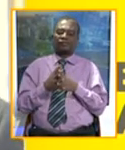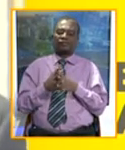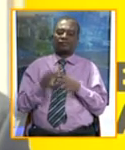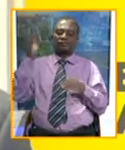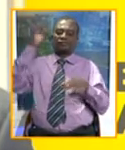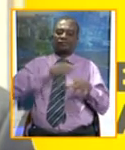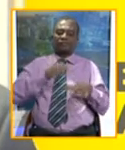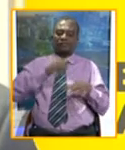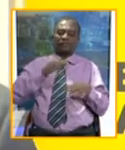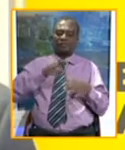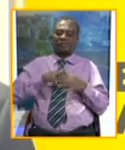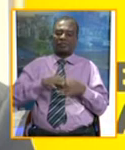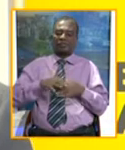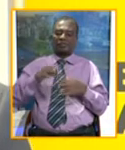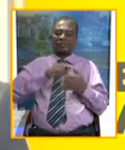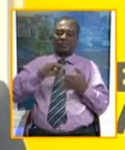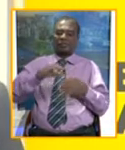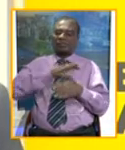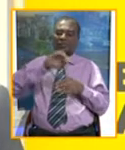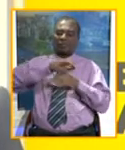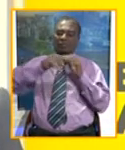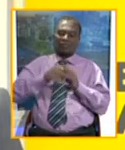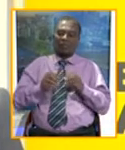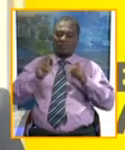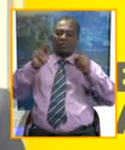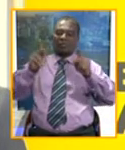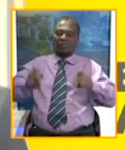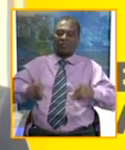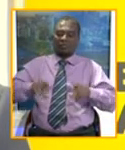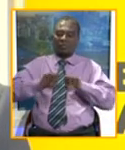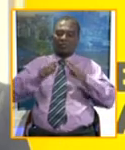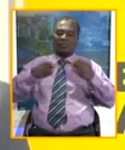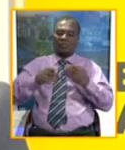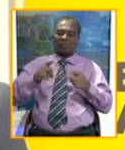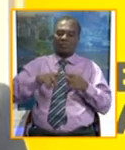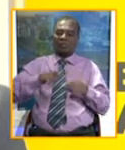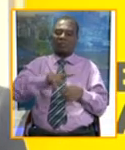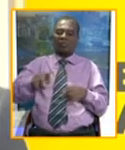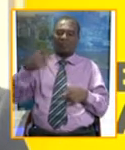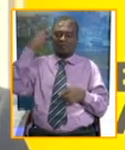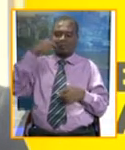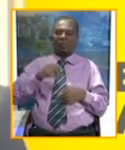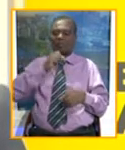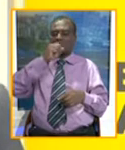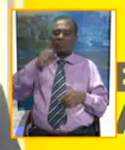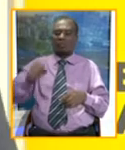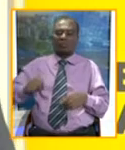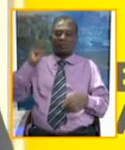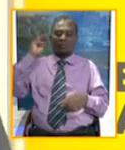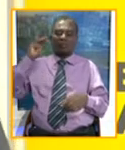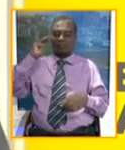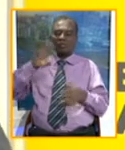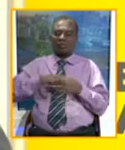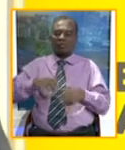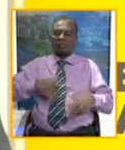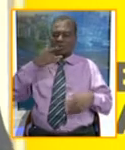Profitez de vos prestations et de toutes les opportunités qui s'ouvriront à vous pour diffuser des messages de sensibilisation